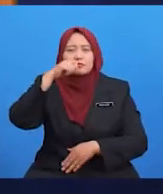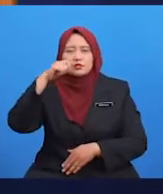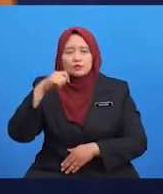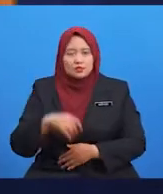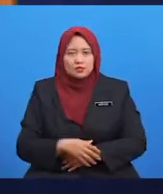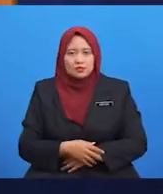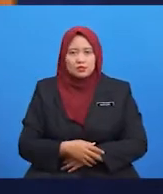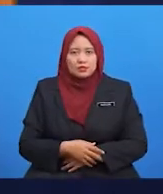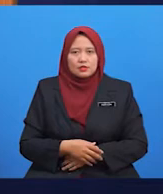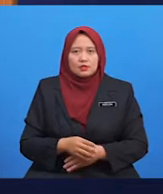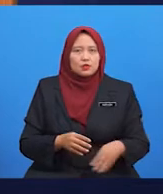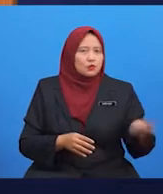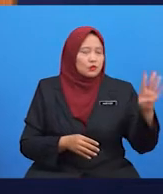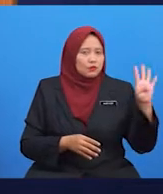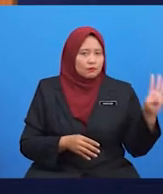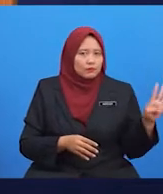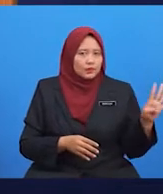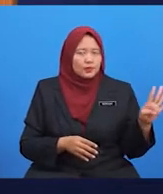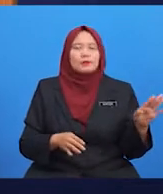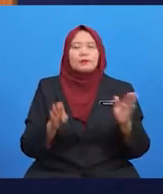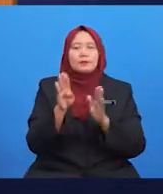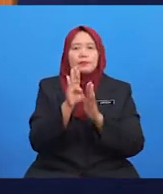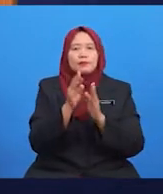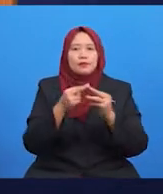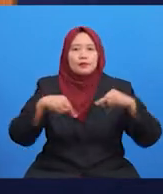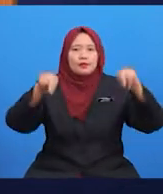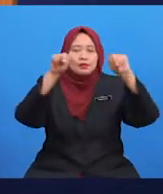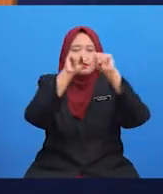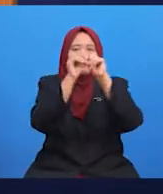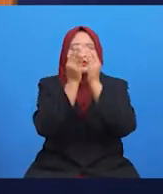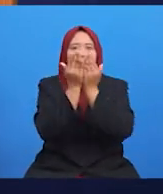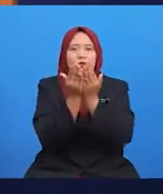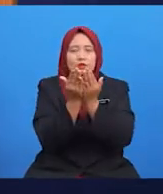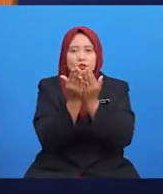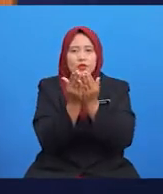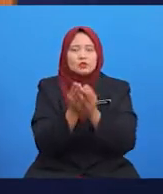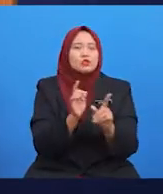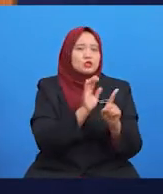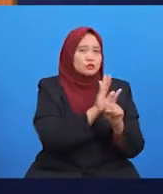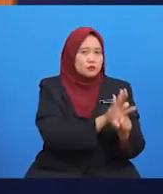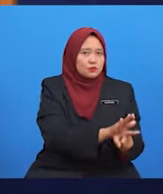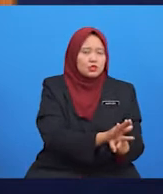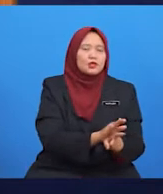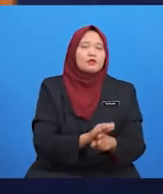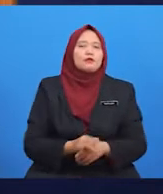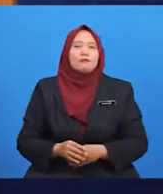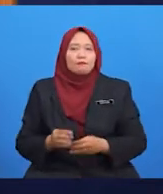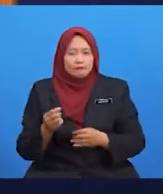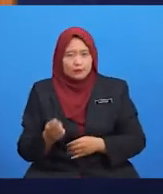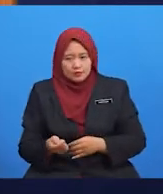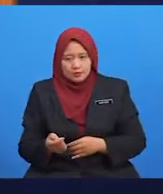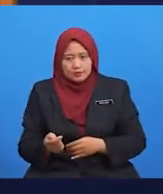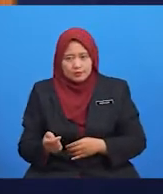ialah nilai berdoa. Jemaah akan berzikir dan berdoa untuk